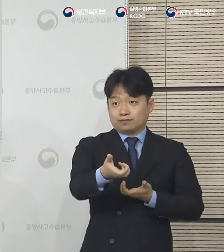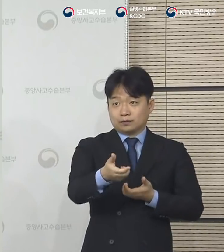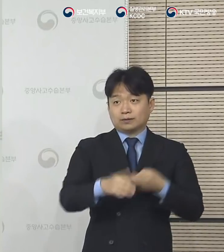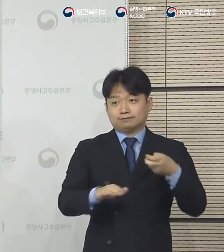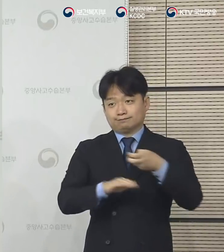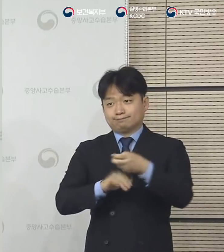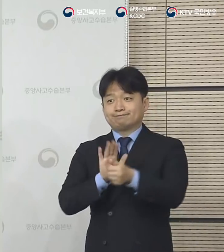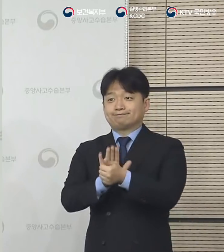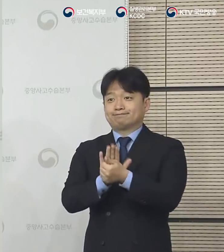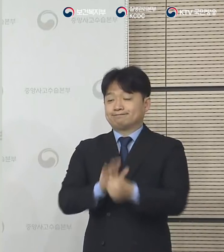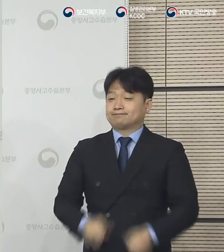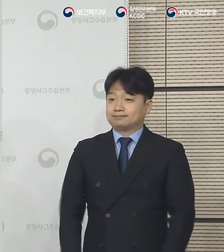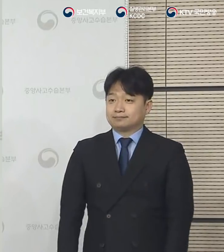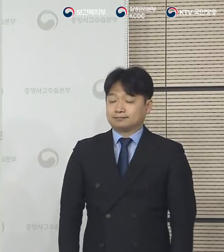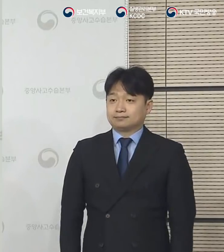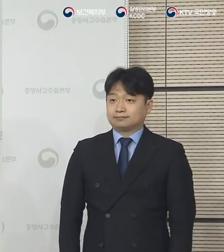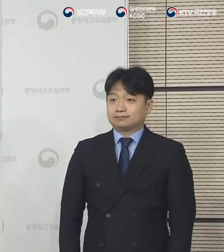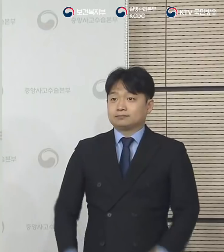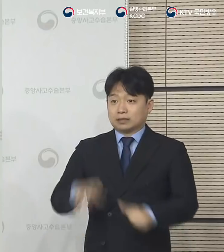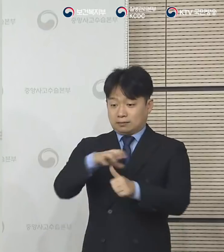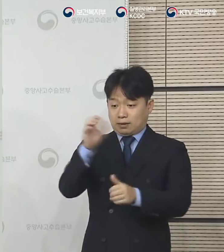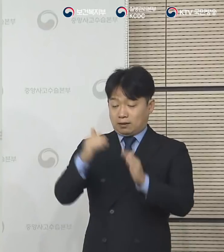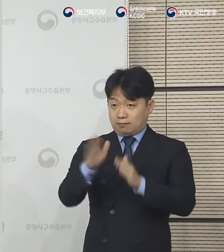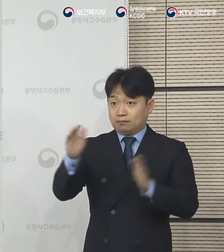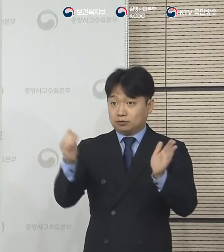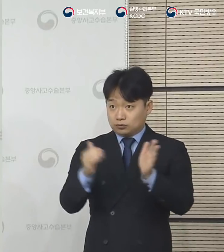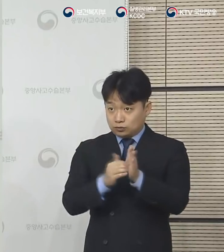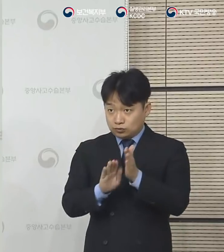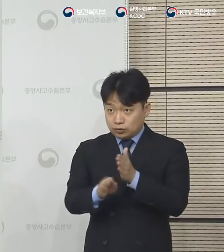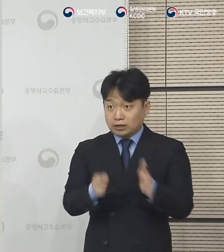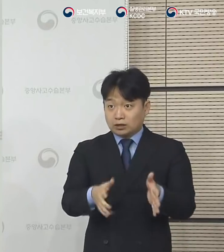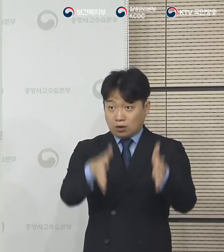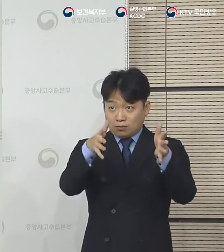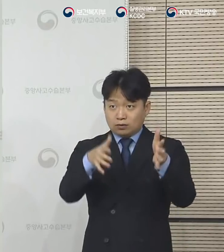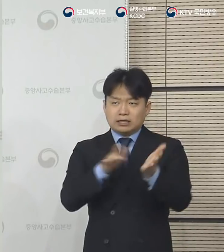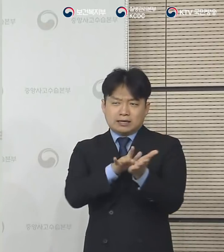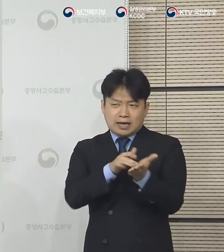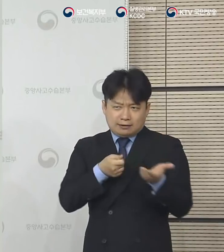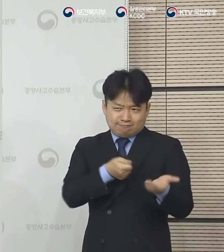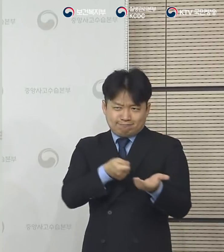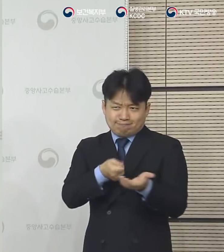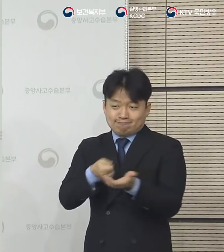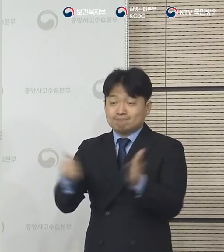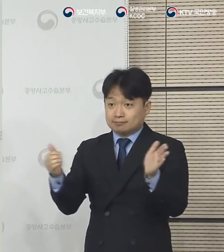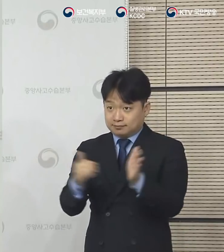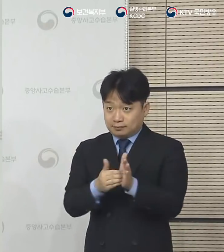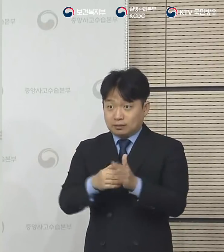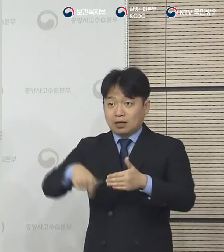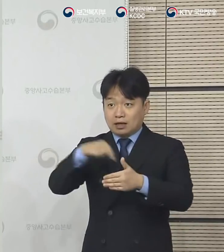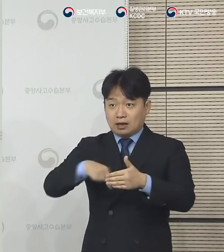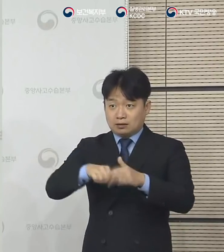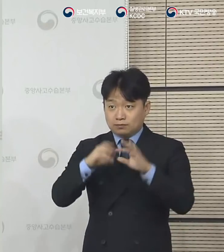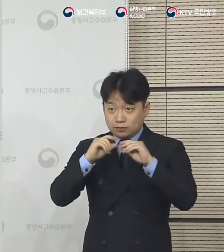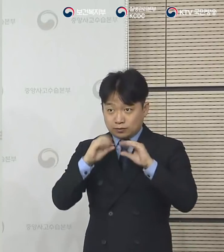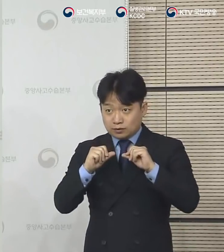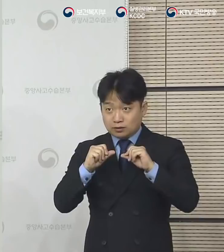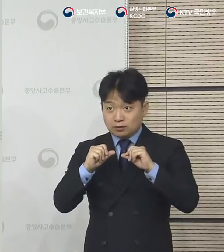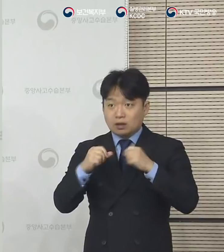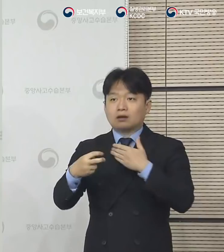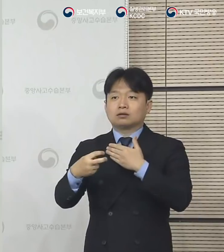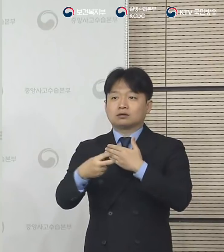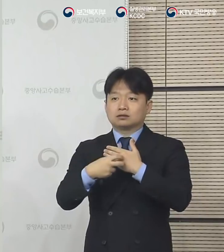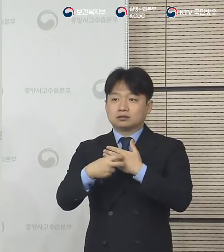수송할 예정입니다. 교민 퇴소 후 각 시설은 철저히 소독하고 시설 내 모든 폐기물은